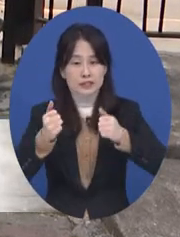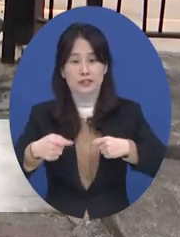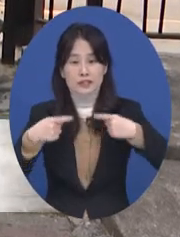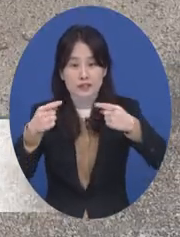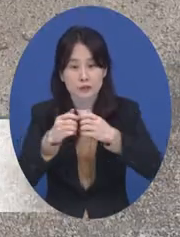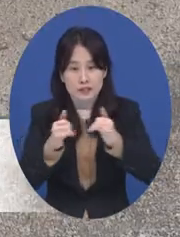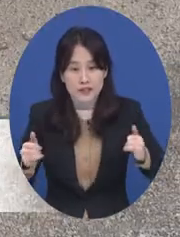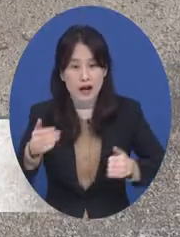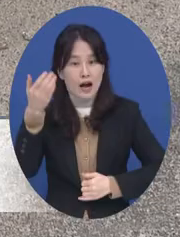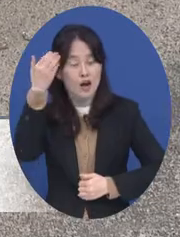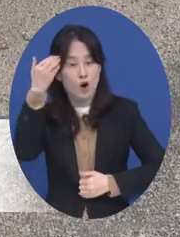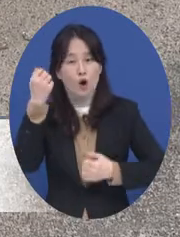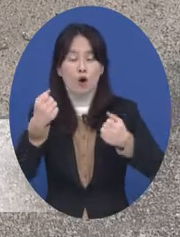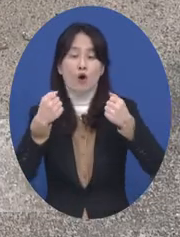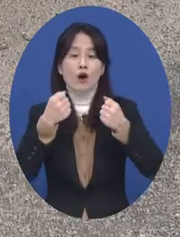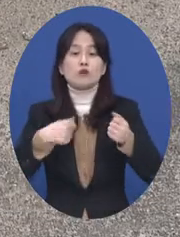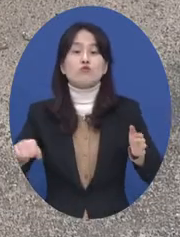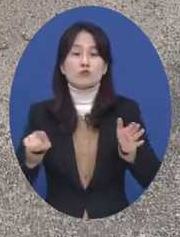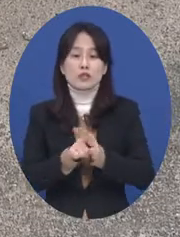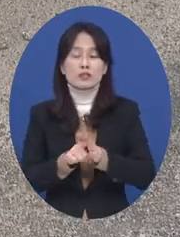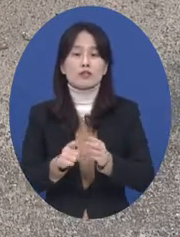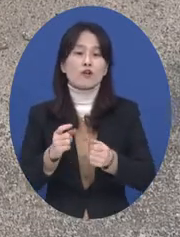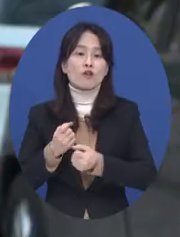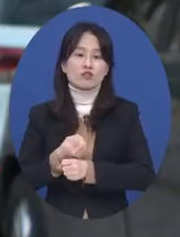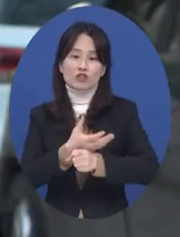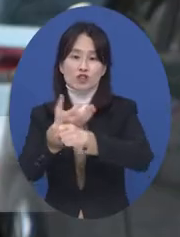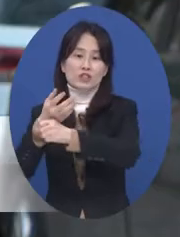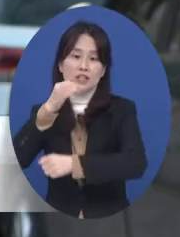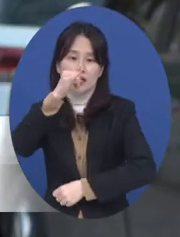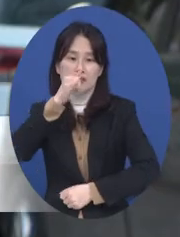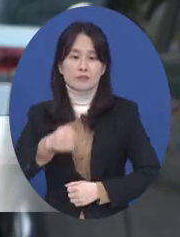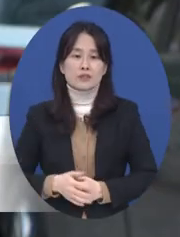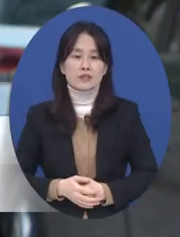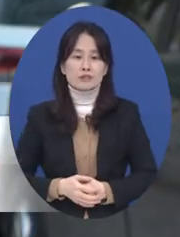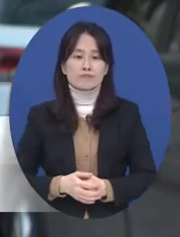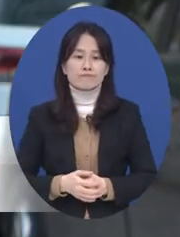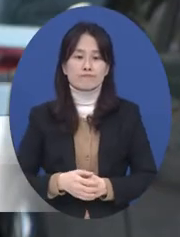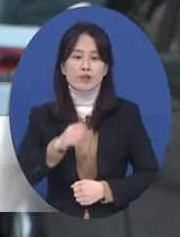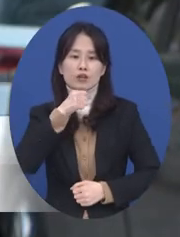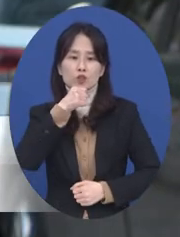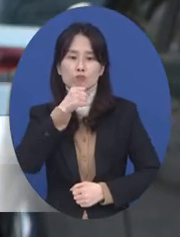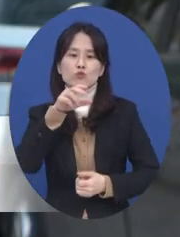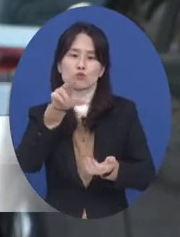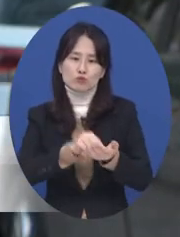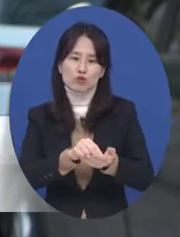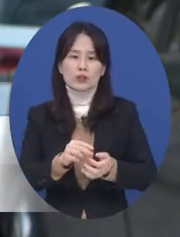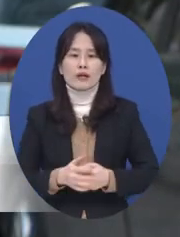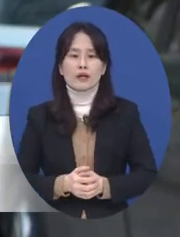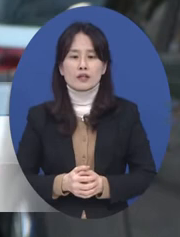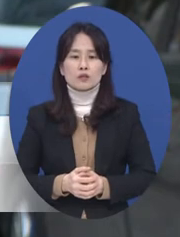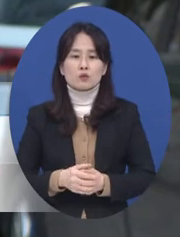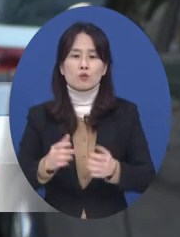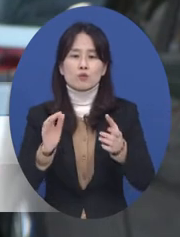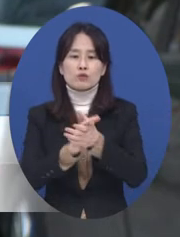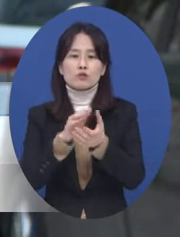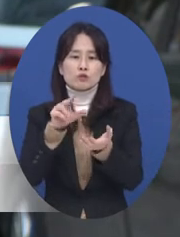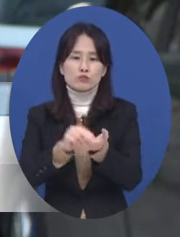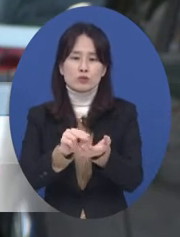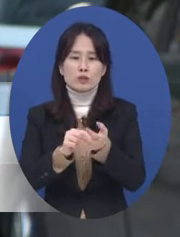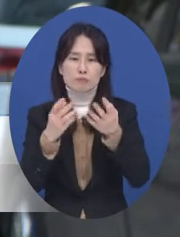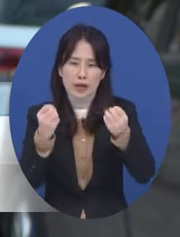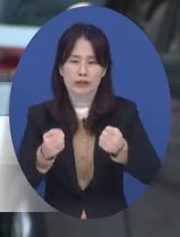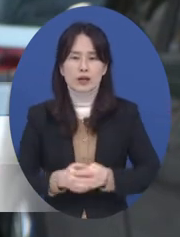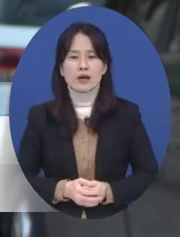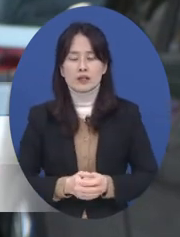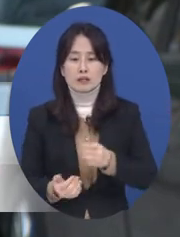정신건강을 위해 비대면 으로 전달됩니다 평상 몽 자와 친구 보호 관계 문제가 많은데 이런